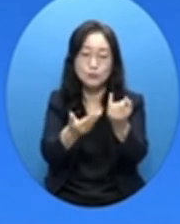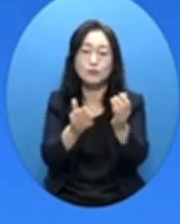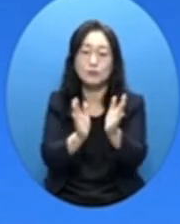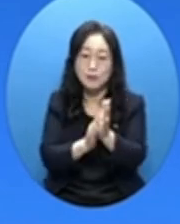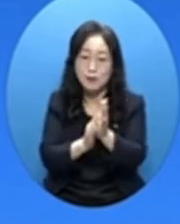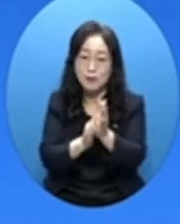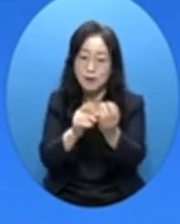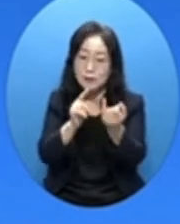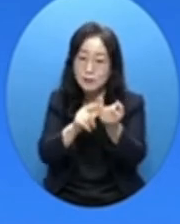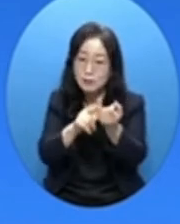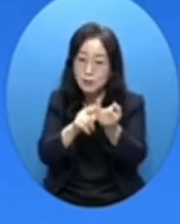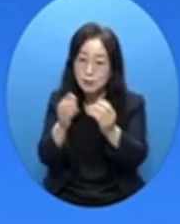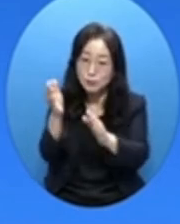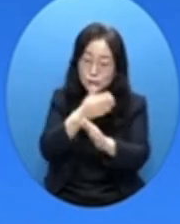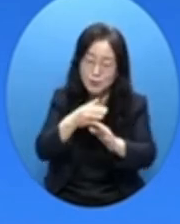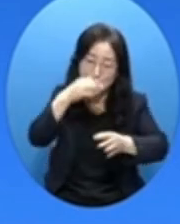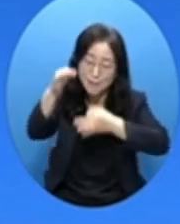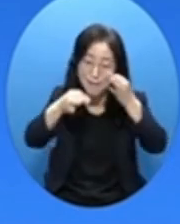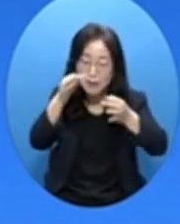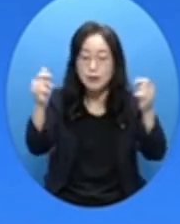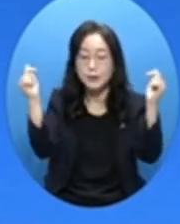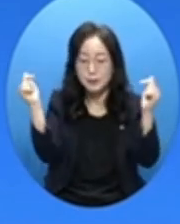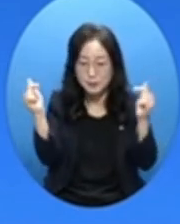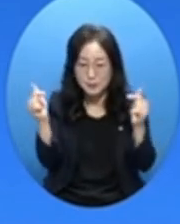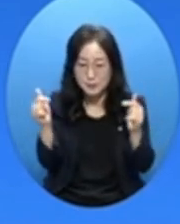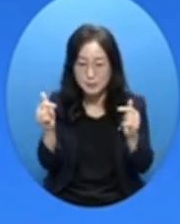그때부터 이 아이가 발작 같은 게 점점 줄어들고